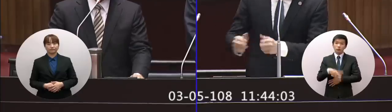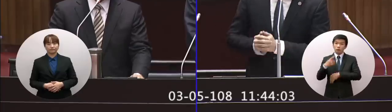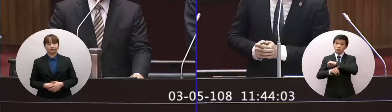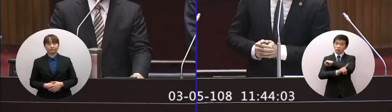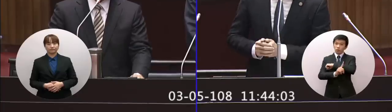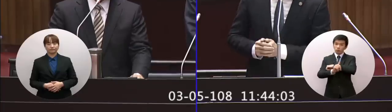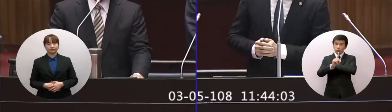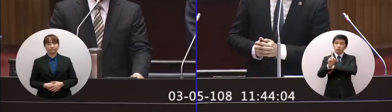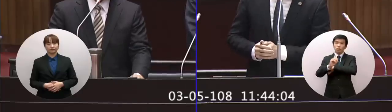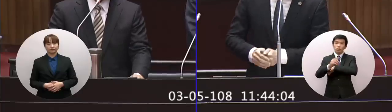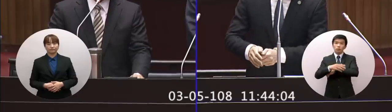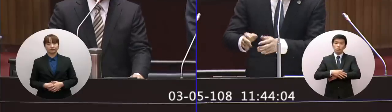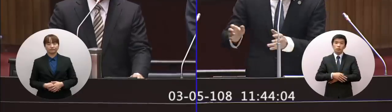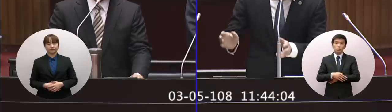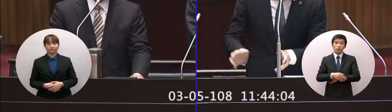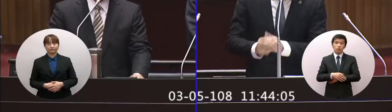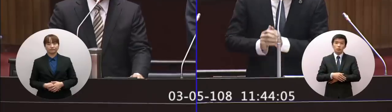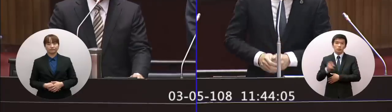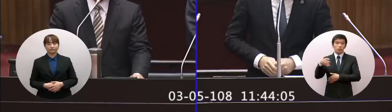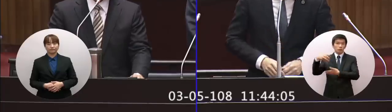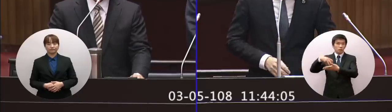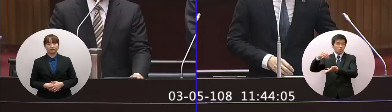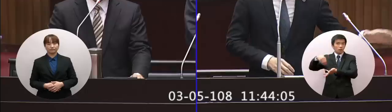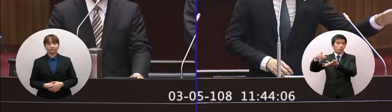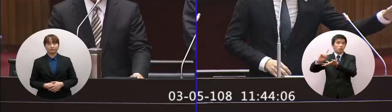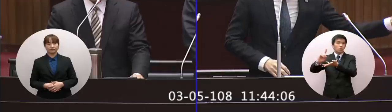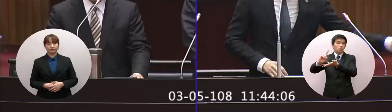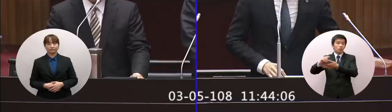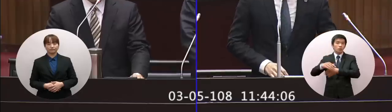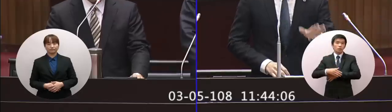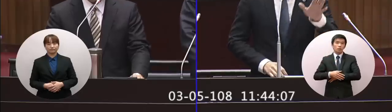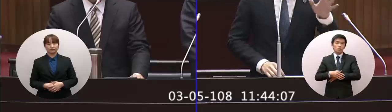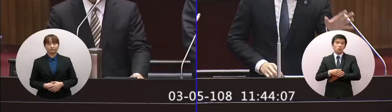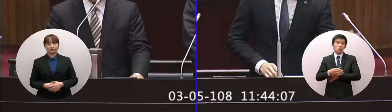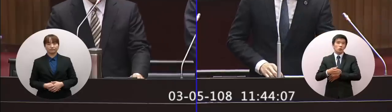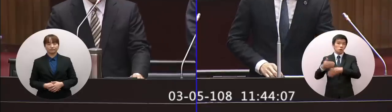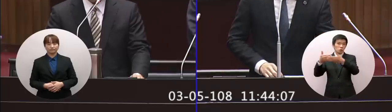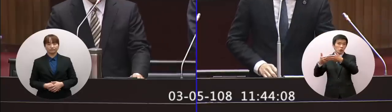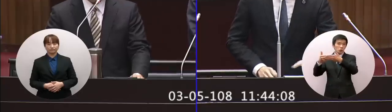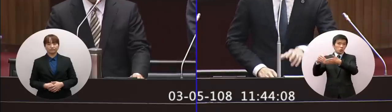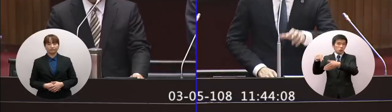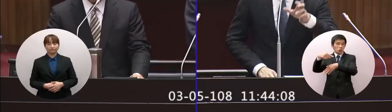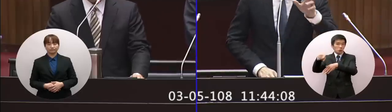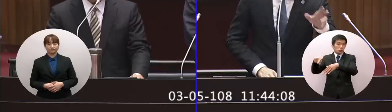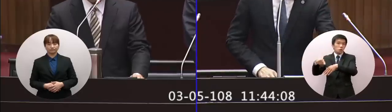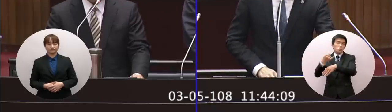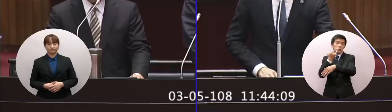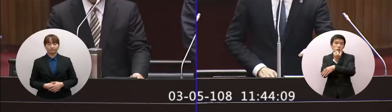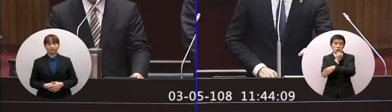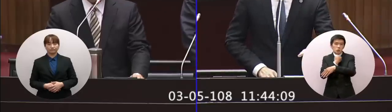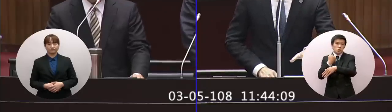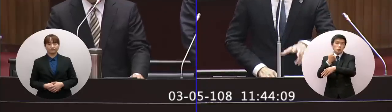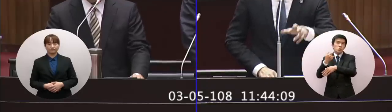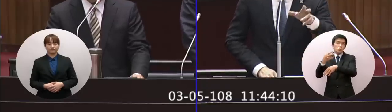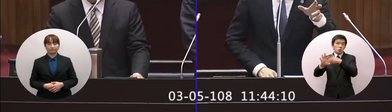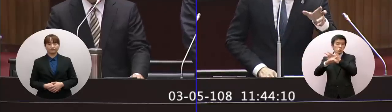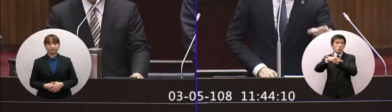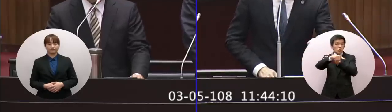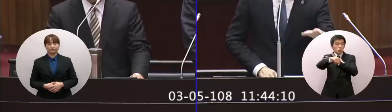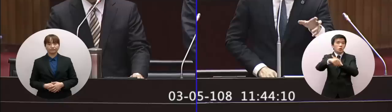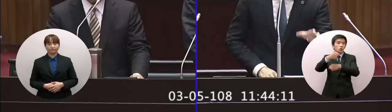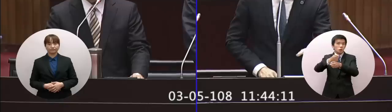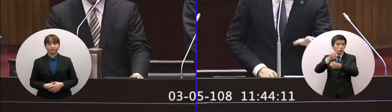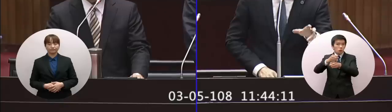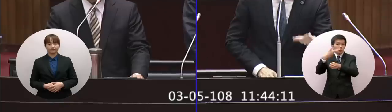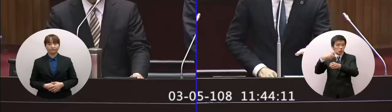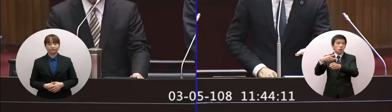实交委会嘛有讲到哦，伊交委会进前伊嘛讲吼，有足侪中国背景的人，也是讲海外。相关的这个